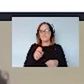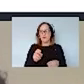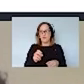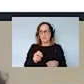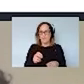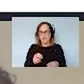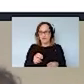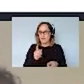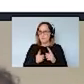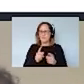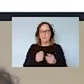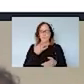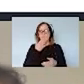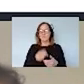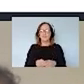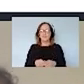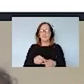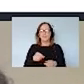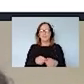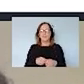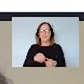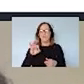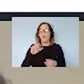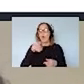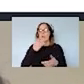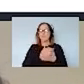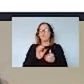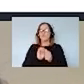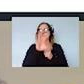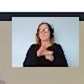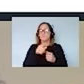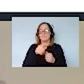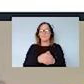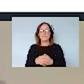2015 roku. Zaraz Ola, o właśnie, wrzuci